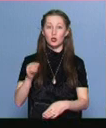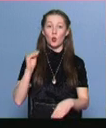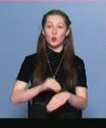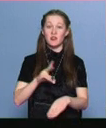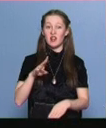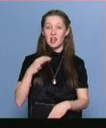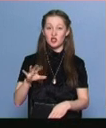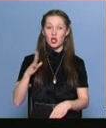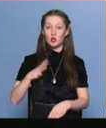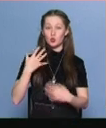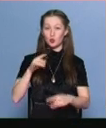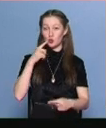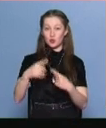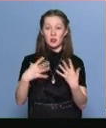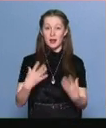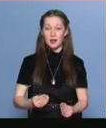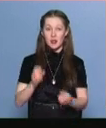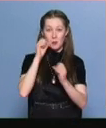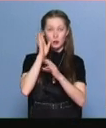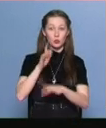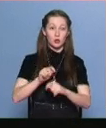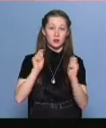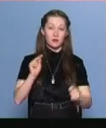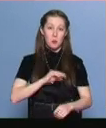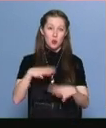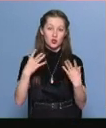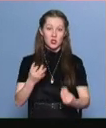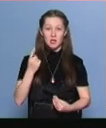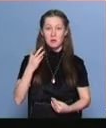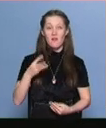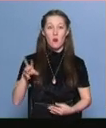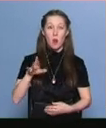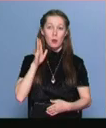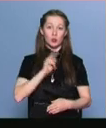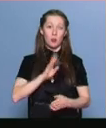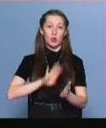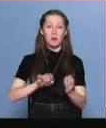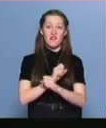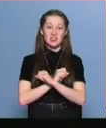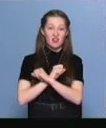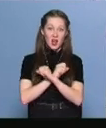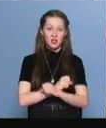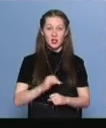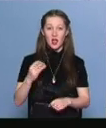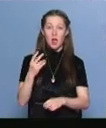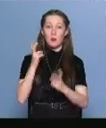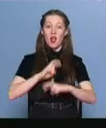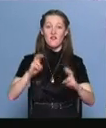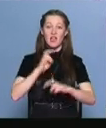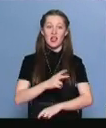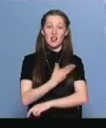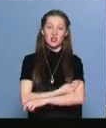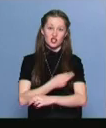уже на днях. Лаборатории будут открыты в рабочие дни, а с 1 мая начнут работать без выходных. Проверка клещей останется платной. В